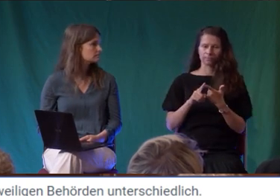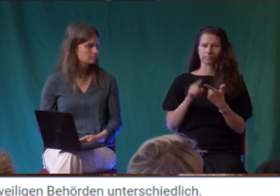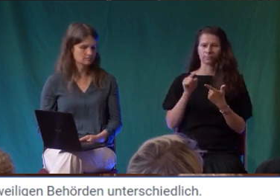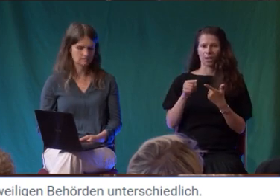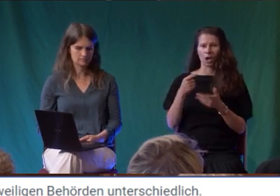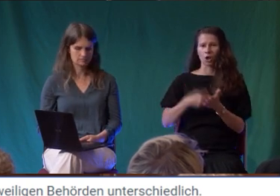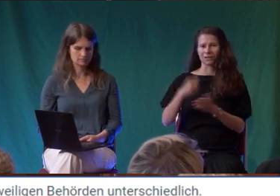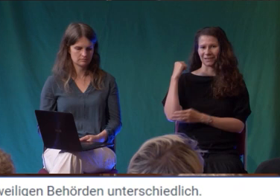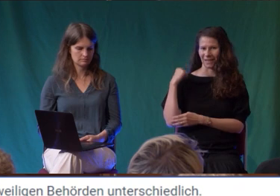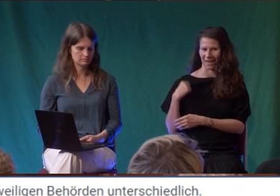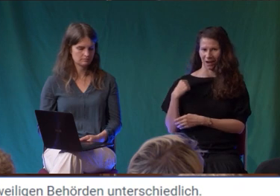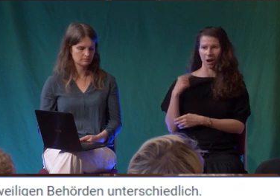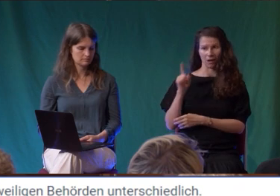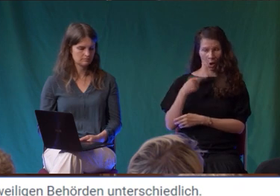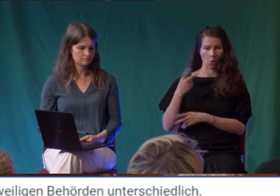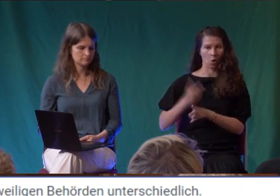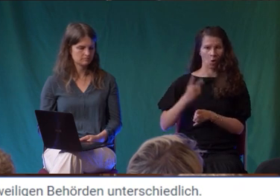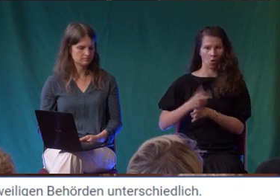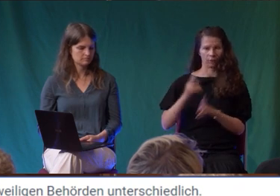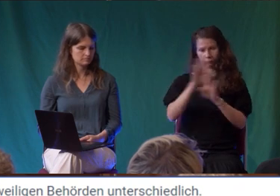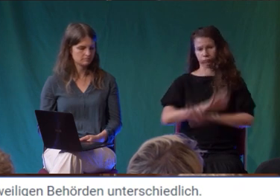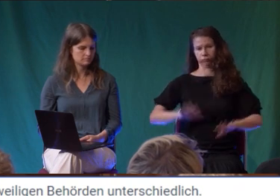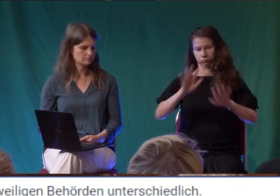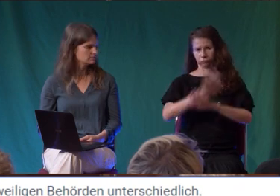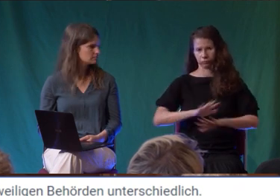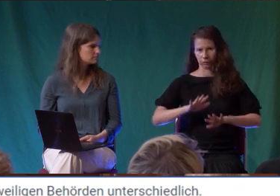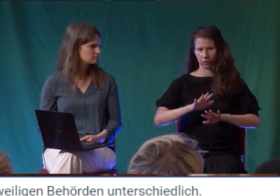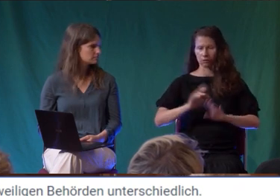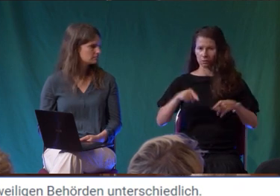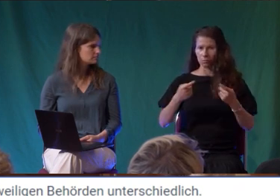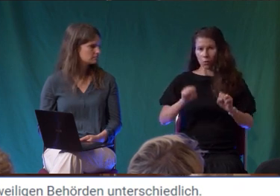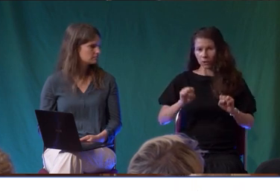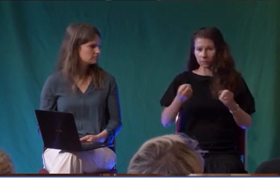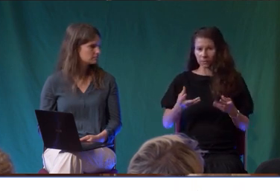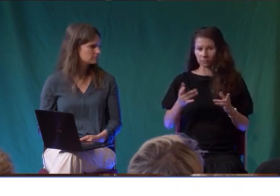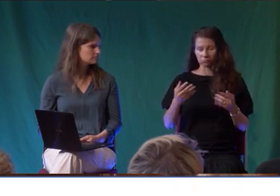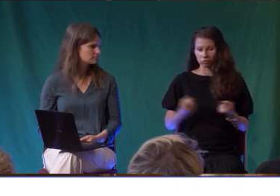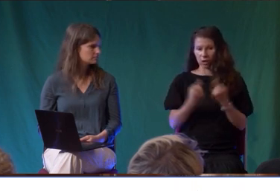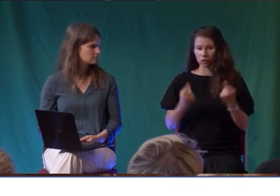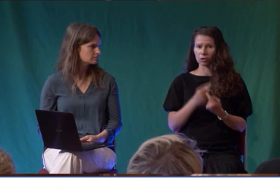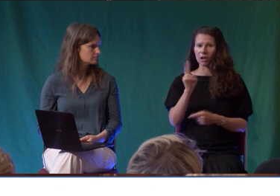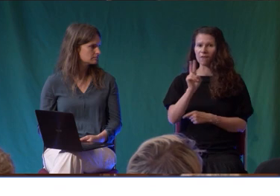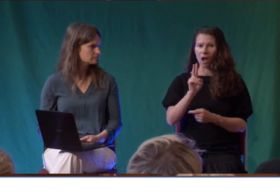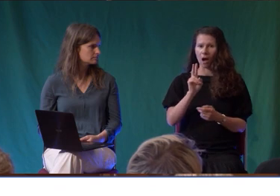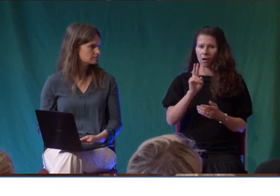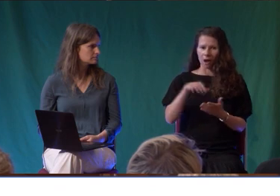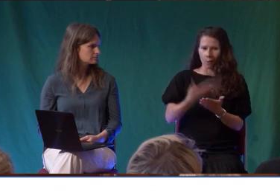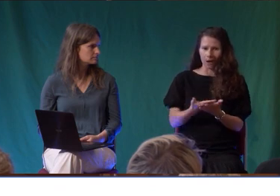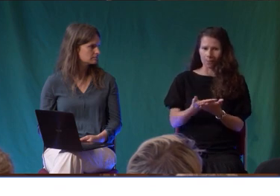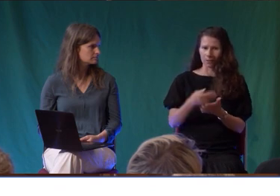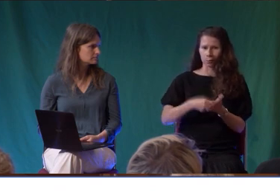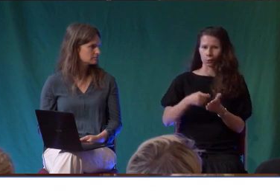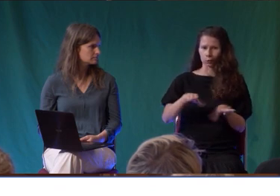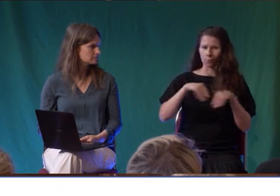bei den Kostenträgern häufig Unklarheiten gibt bis hin zu Streitigkeiten über die Zuständigkeiten für die Fach für die Kostenübernahme